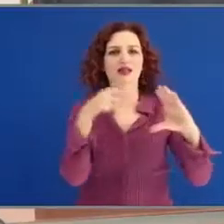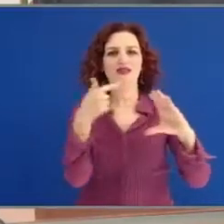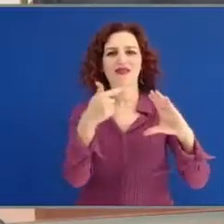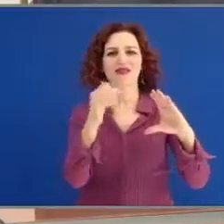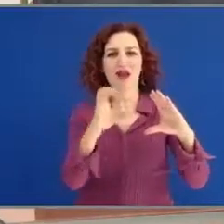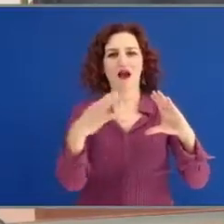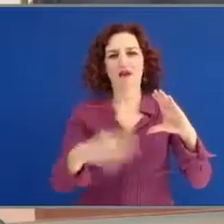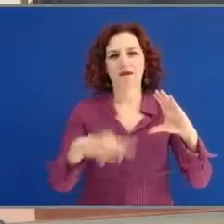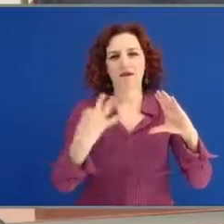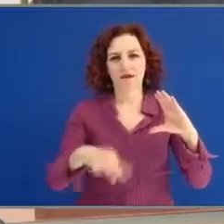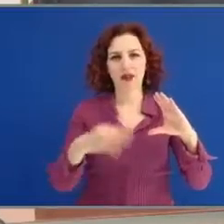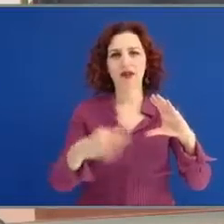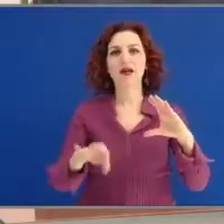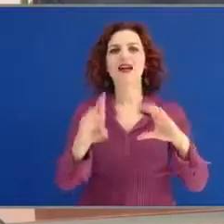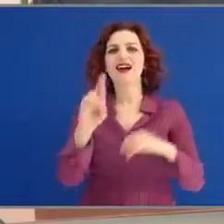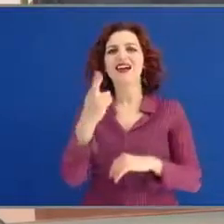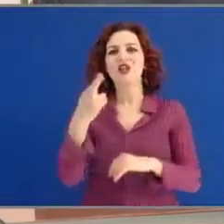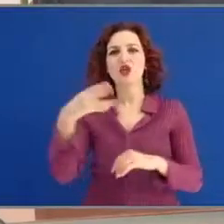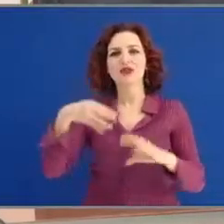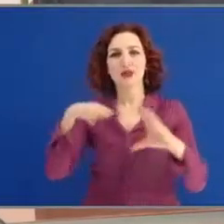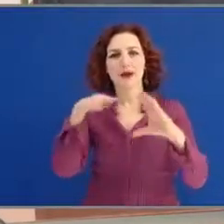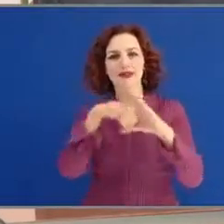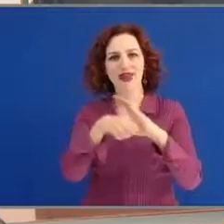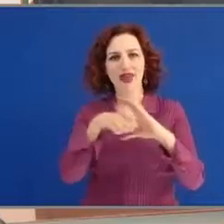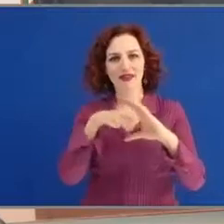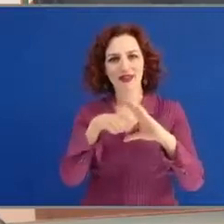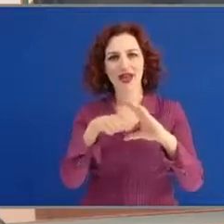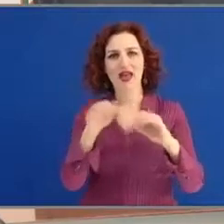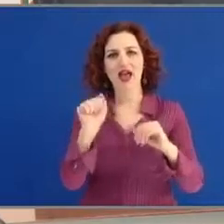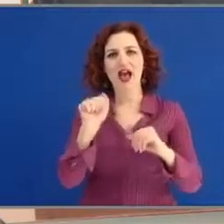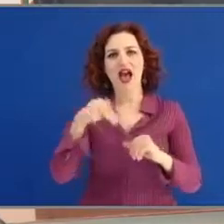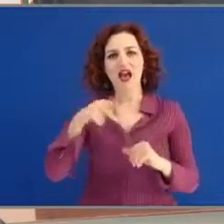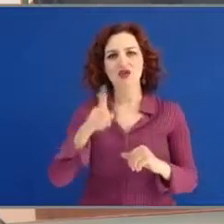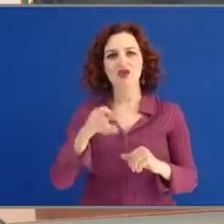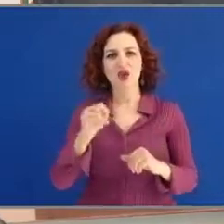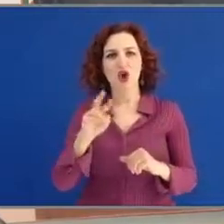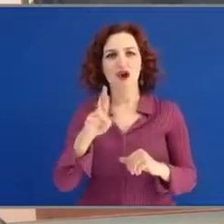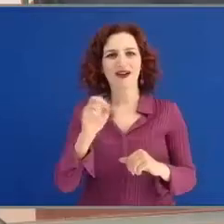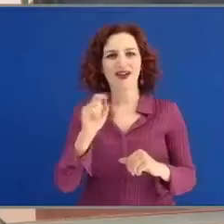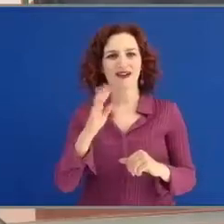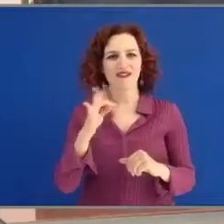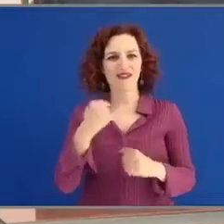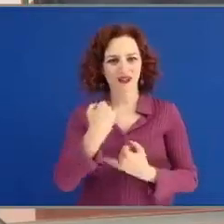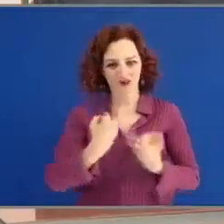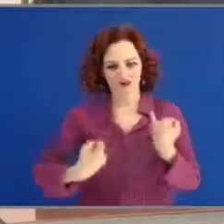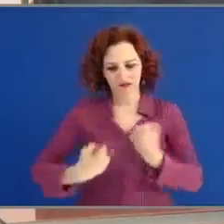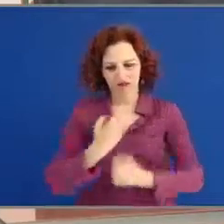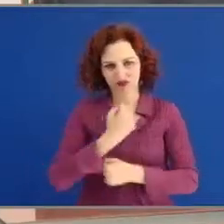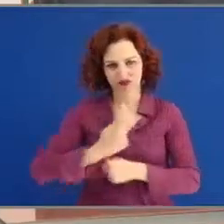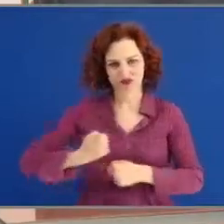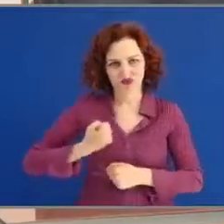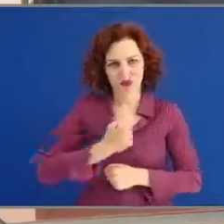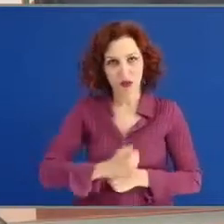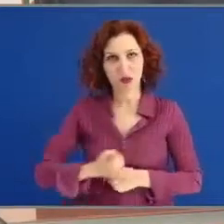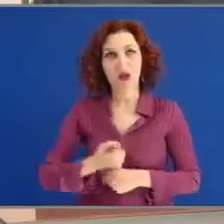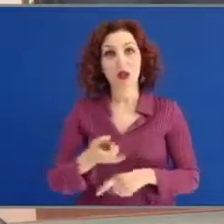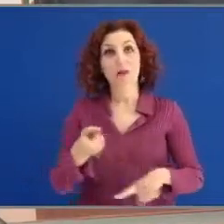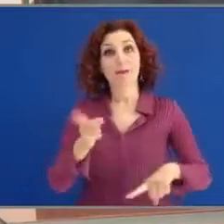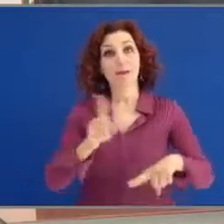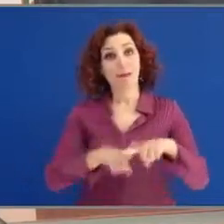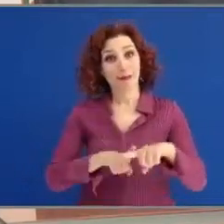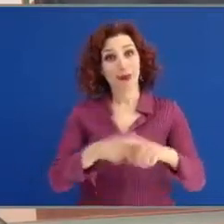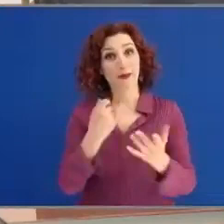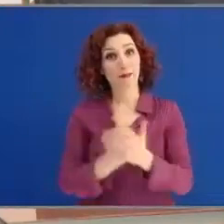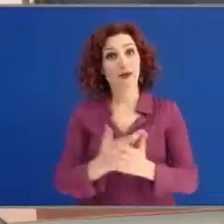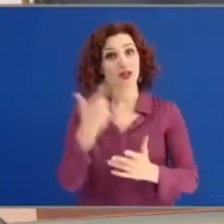risonanze magnetiche, angiografi e voglio innanzitutto sottolineare l'importanza dell'intervento